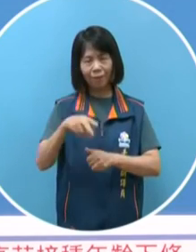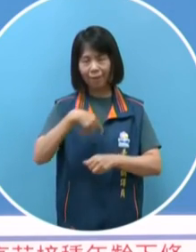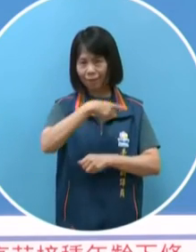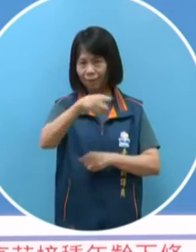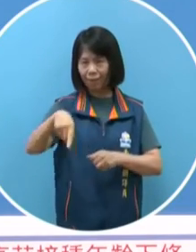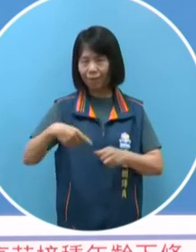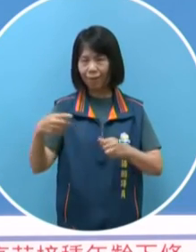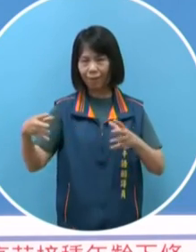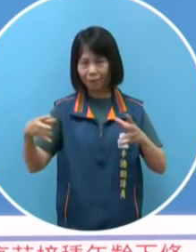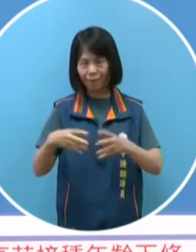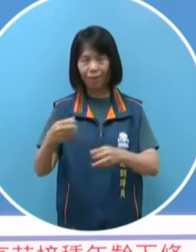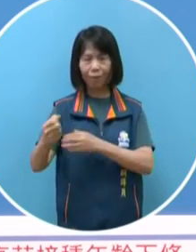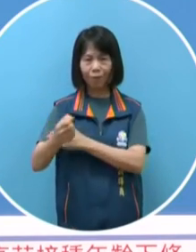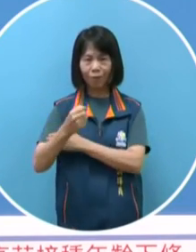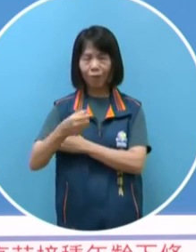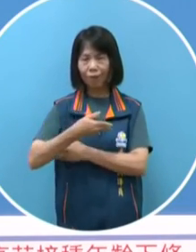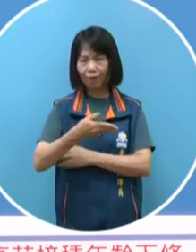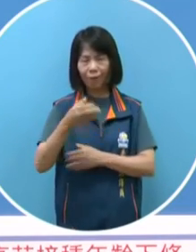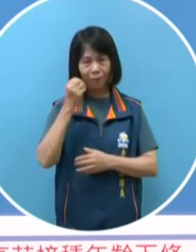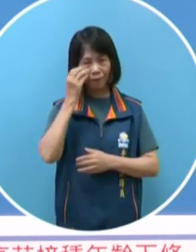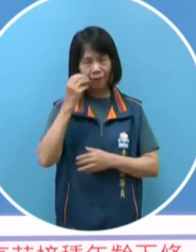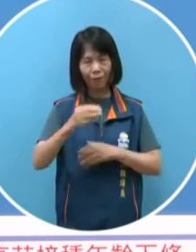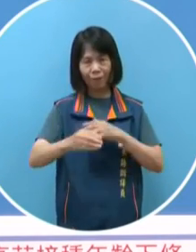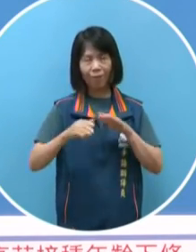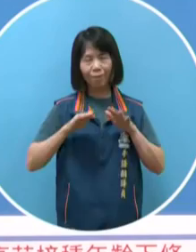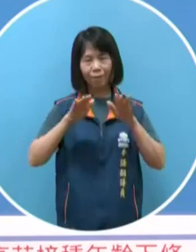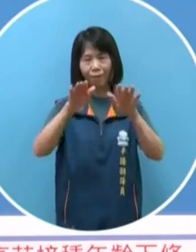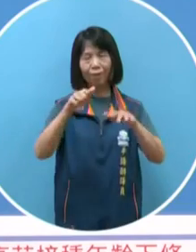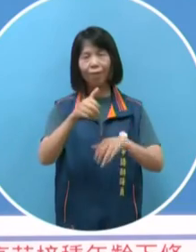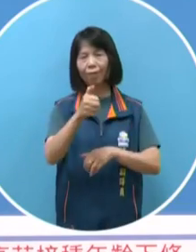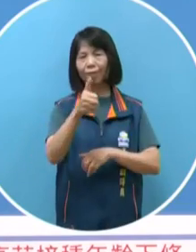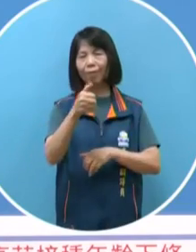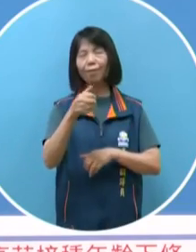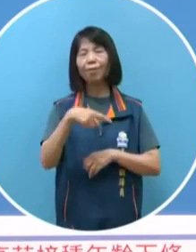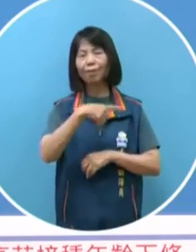家一起来努力，让花莲更好。 记者林杰，花莲市采访报道。